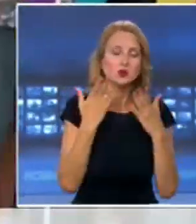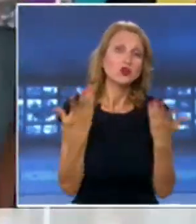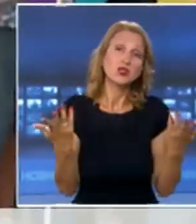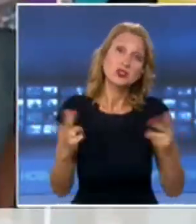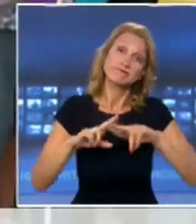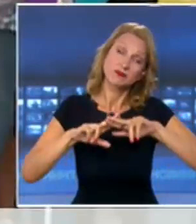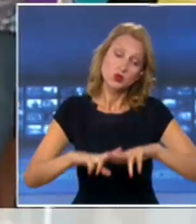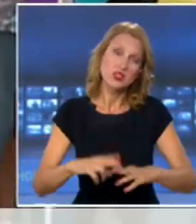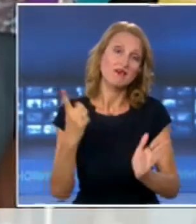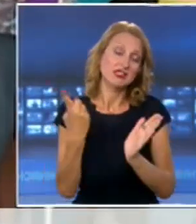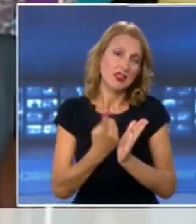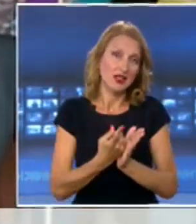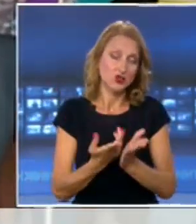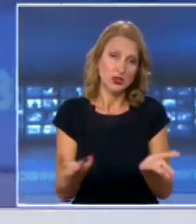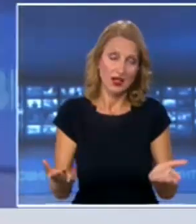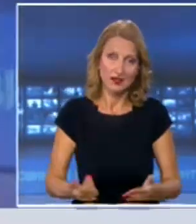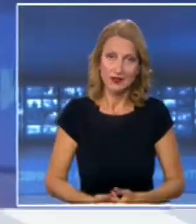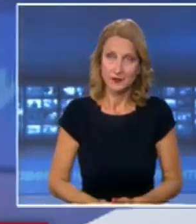За новините на Нова, Емил Дамянов.